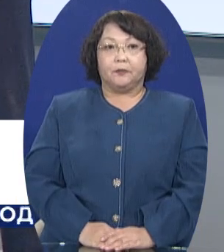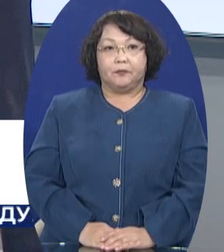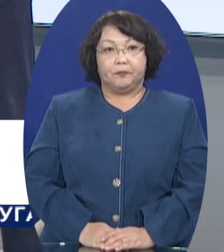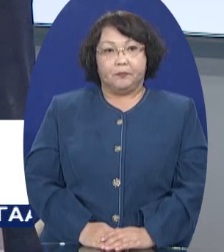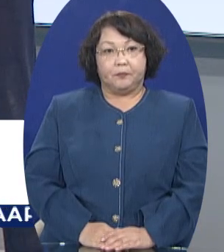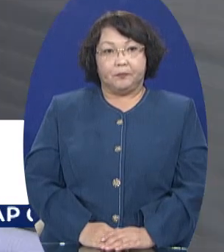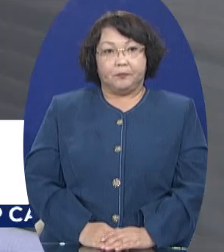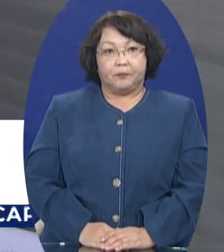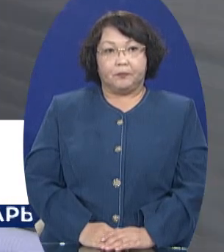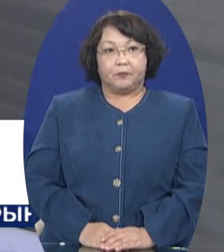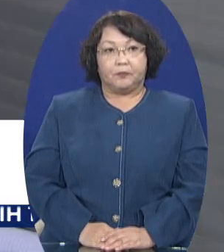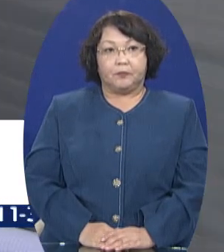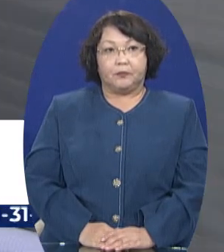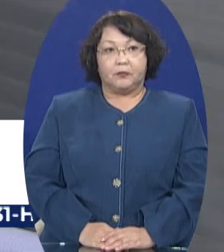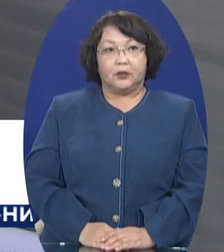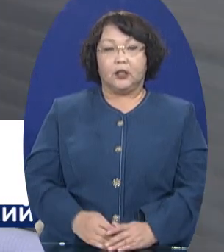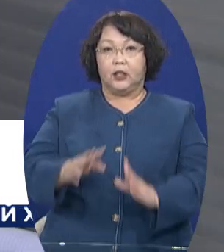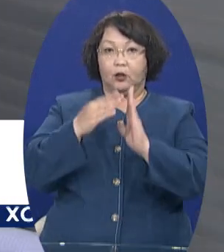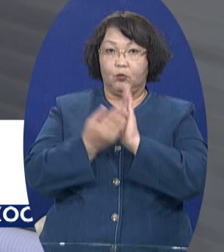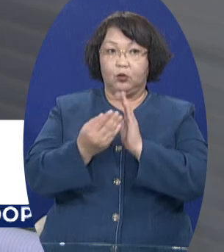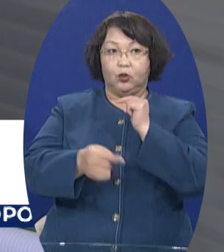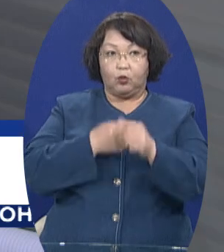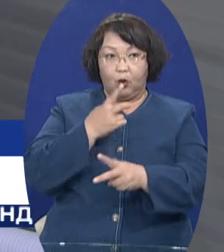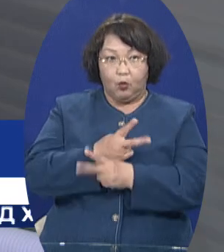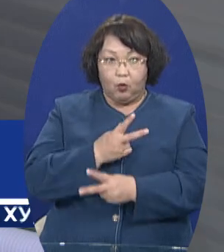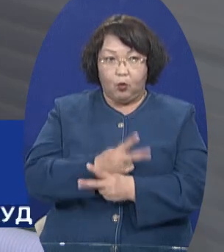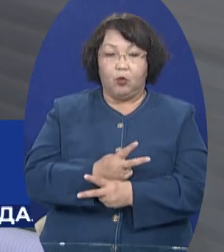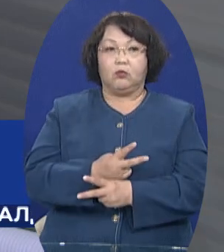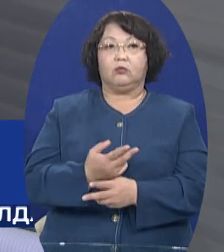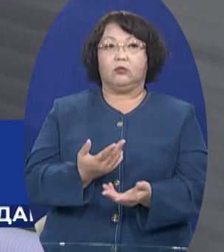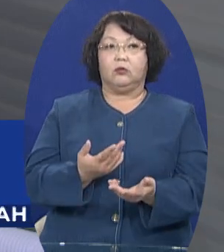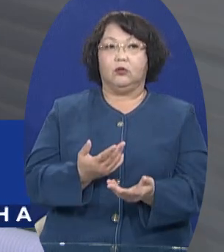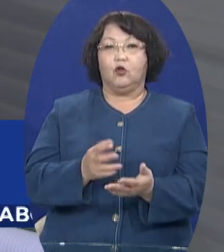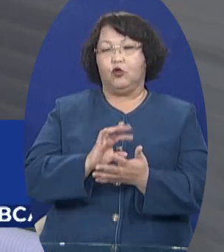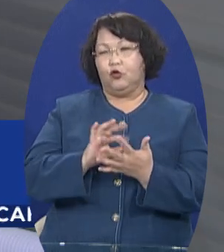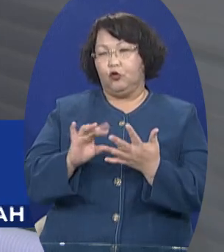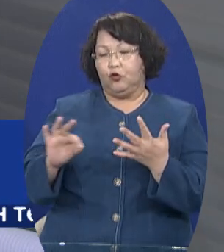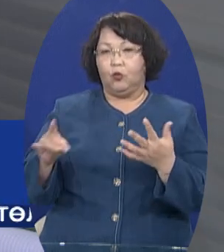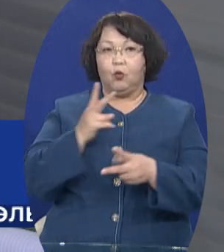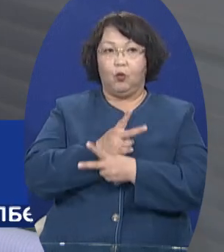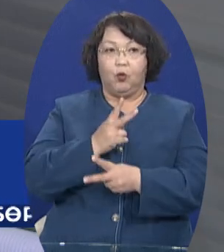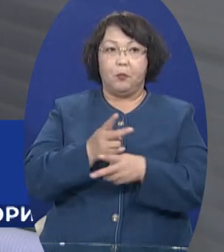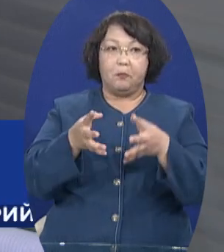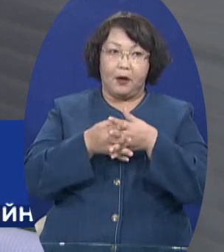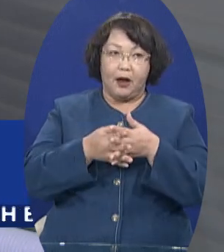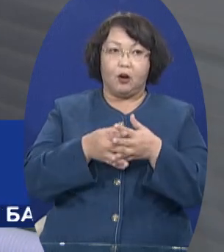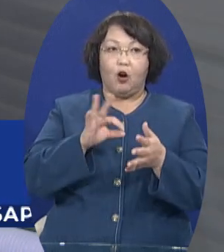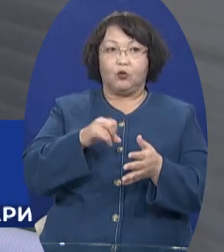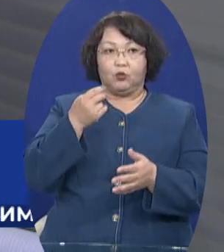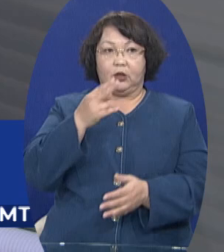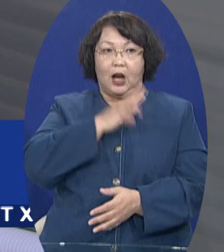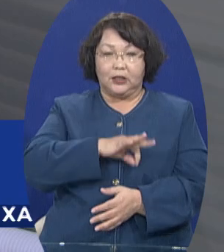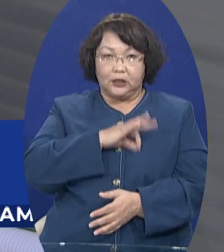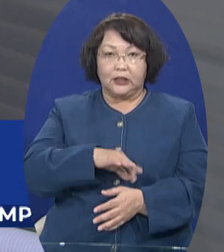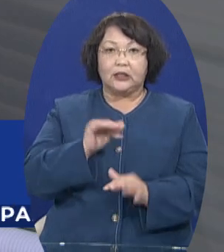хүргэе. Хууль, гэр бүлийн тухай хууль, за гих мэт одоо хуулиуд, орон сууцны ашиглалтын тухай хууль, гих